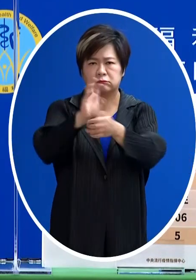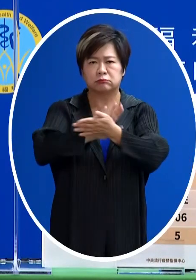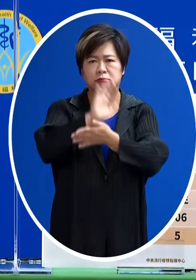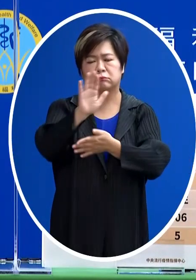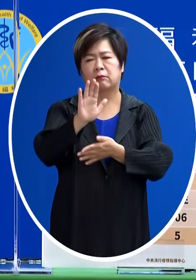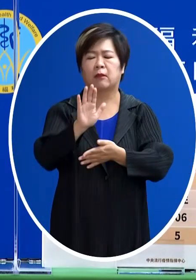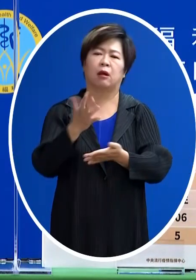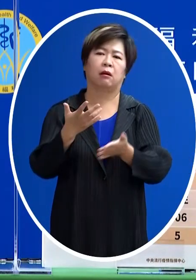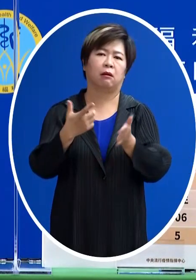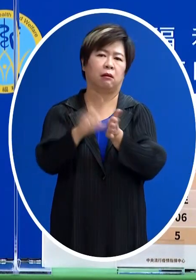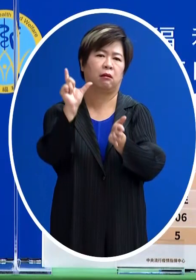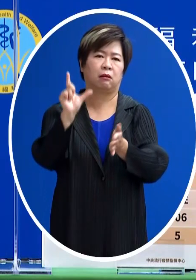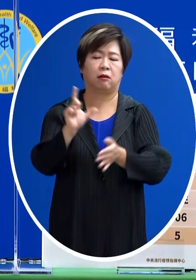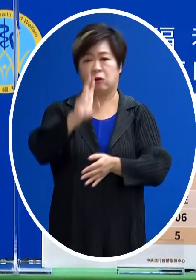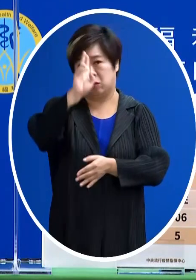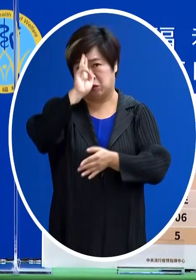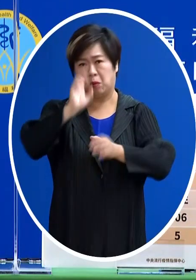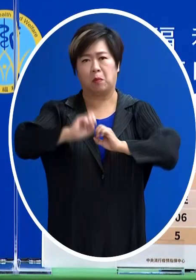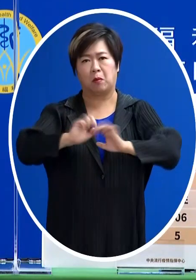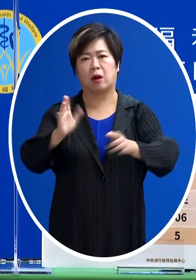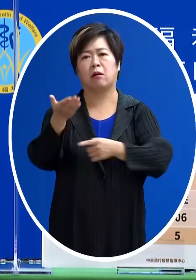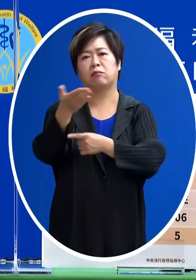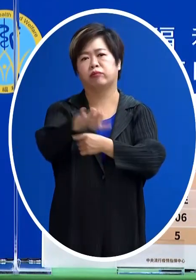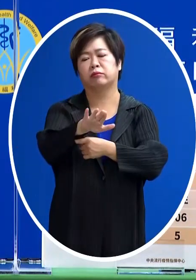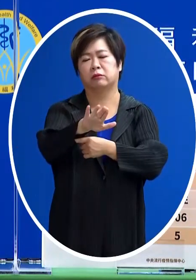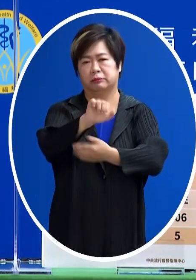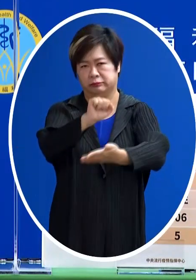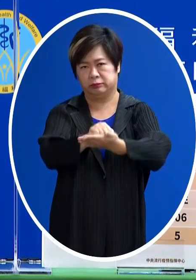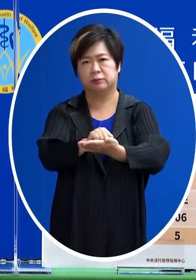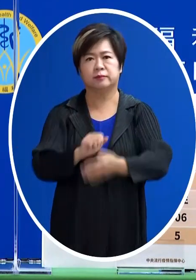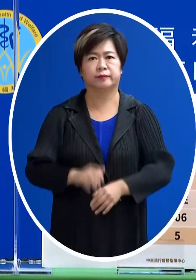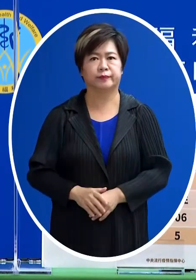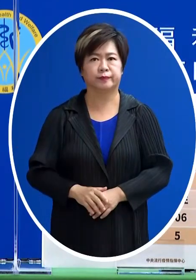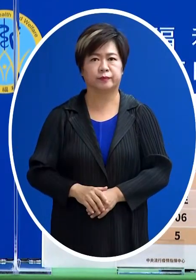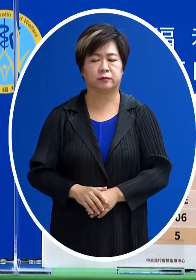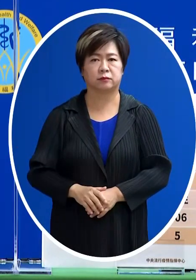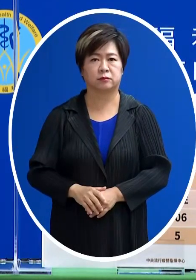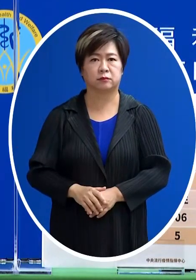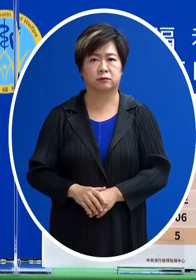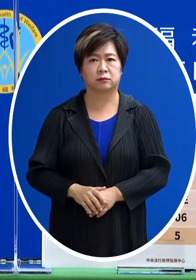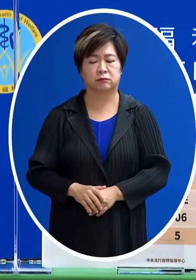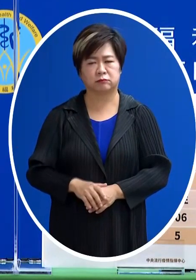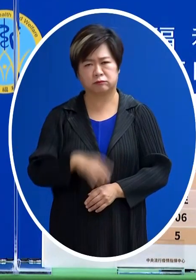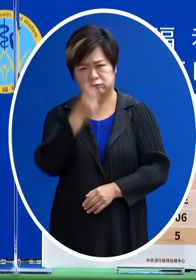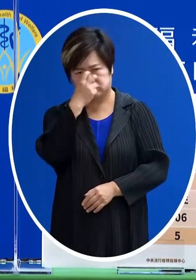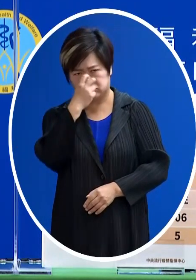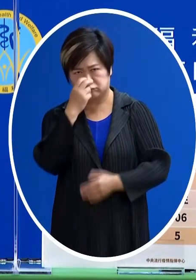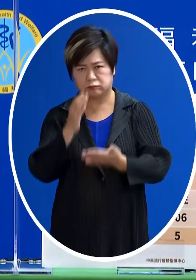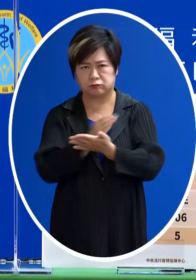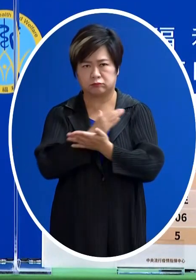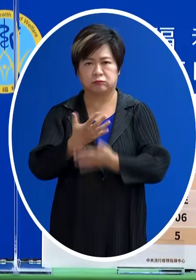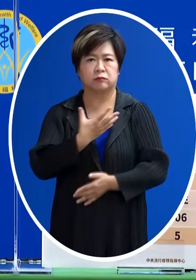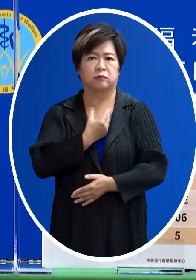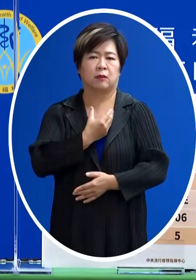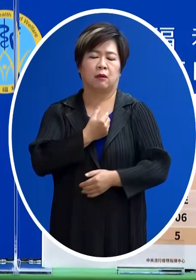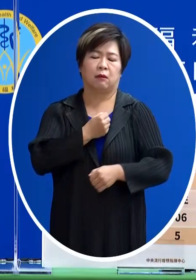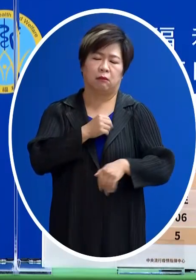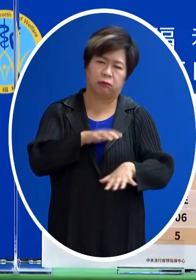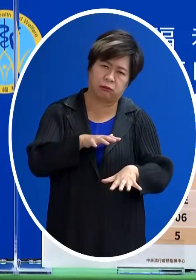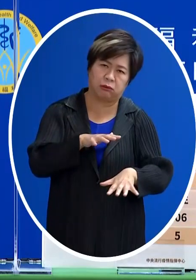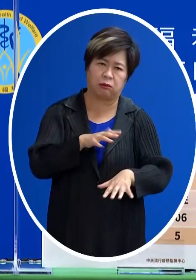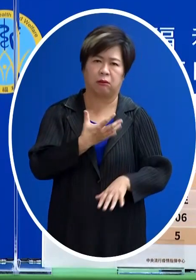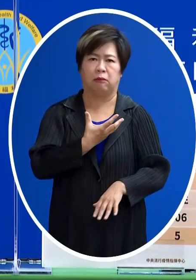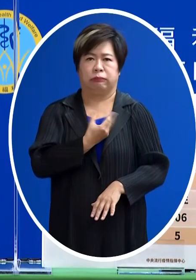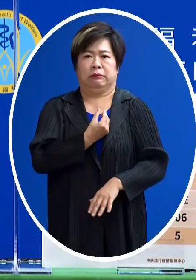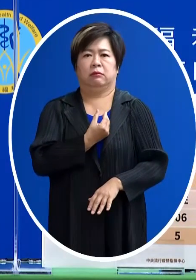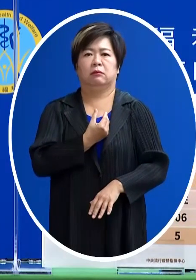午宣告死亡。那死亡原因就是、就是在诊断上面是心脏衰竭了、